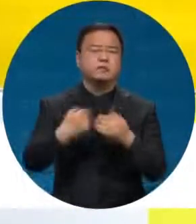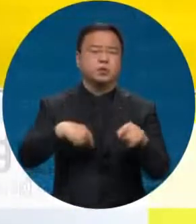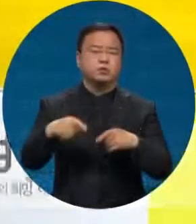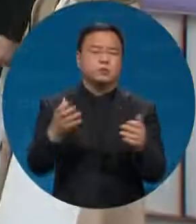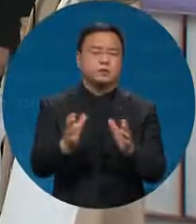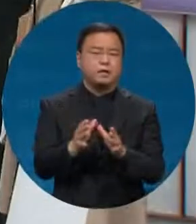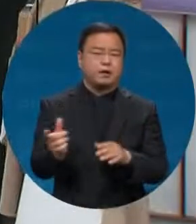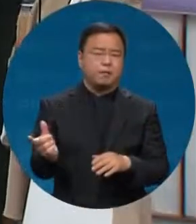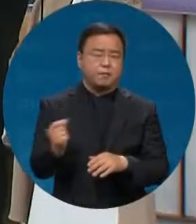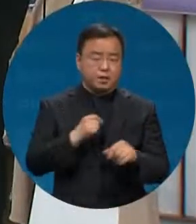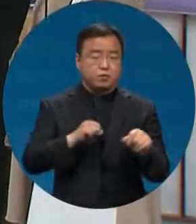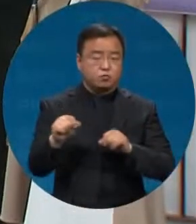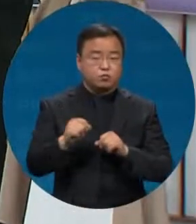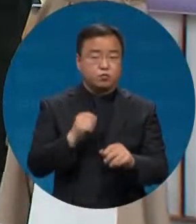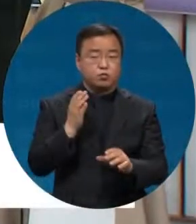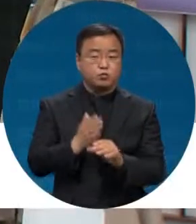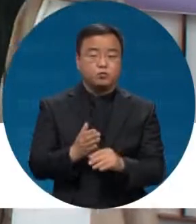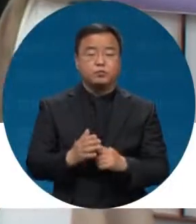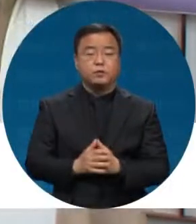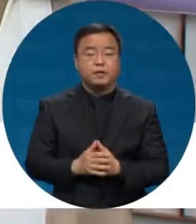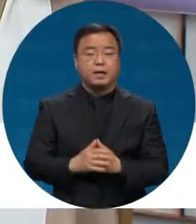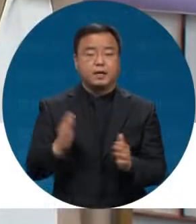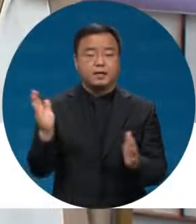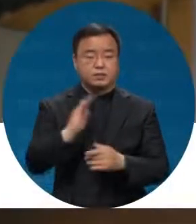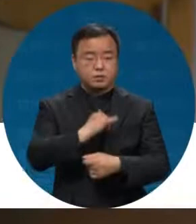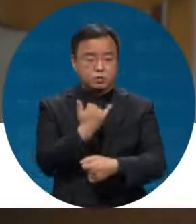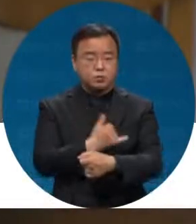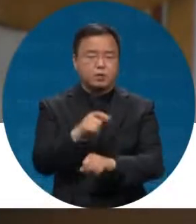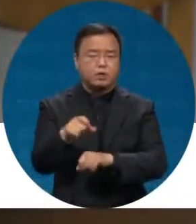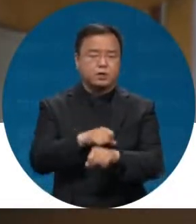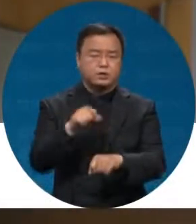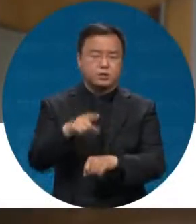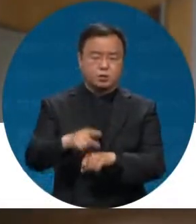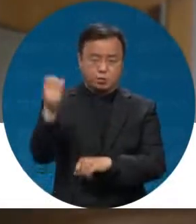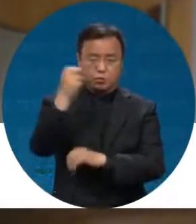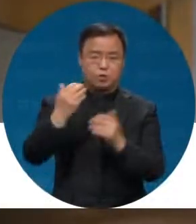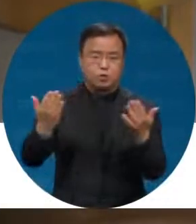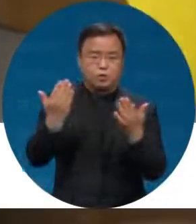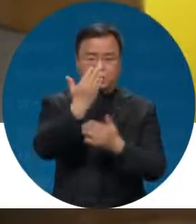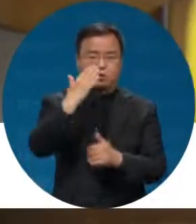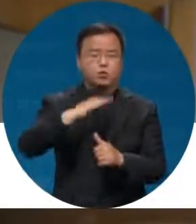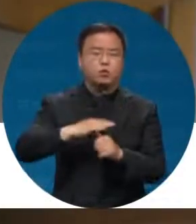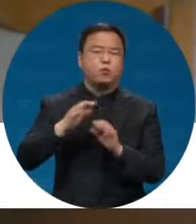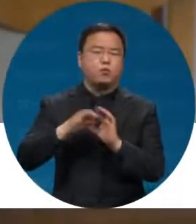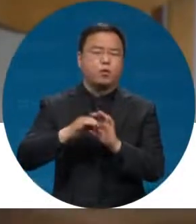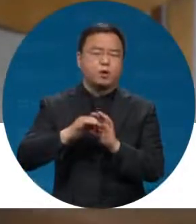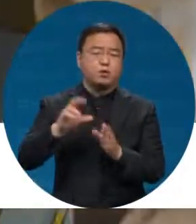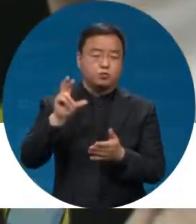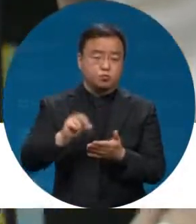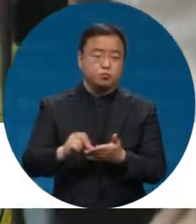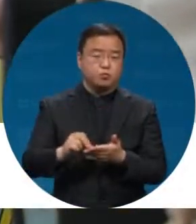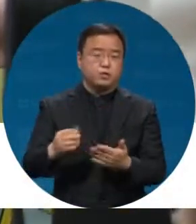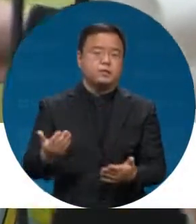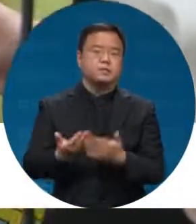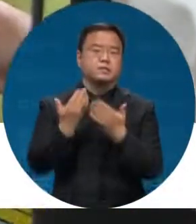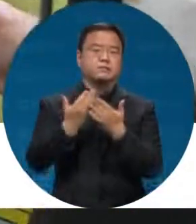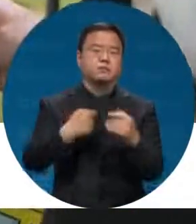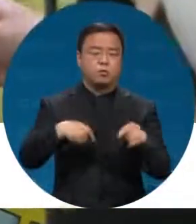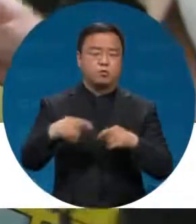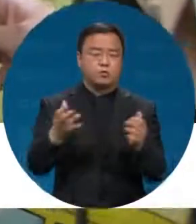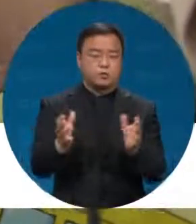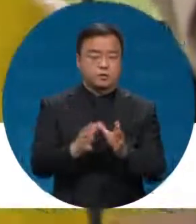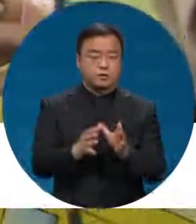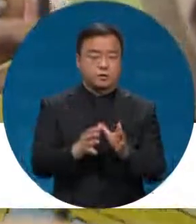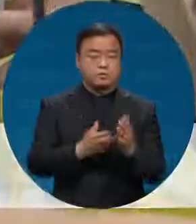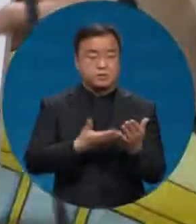빠른 편입니다. 학생 인권법이나 특성화고 등 청소년 관련 이슈들을 주로 진보 정당에서 제기해온 흐름과도